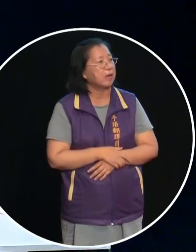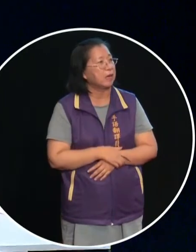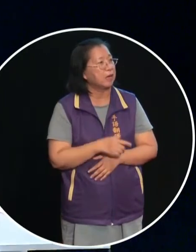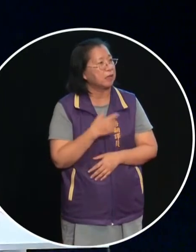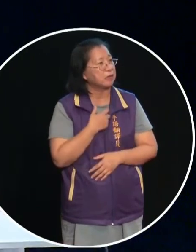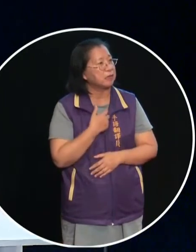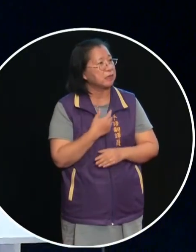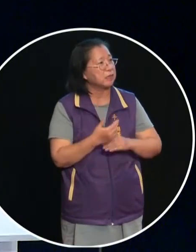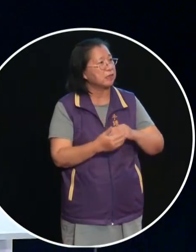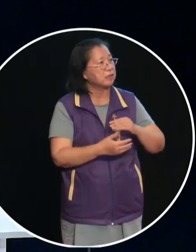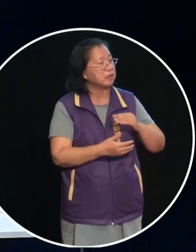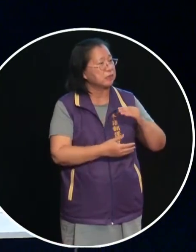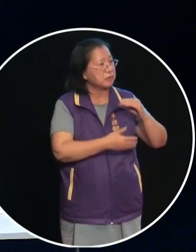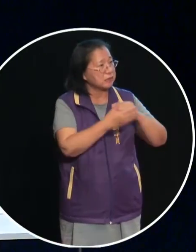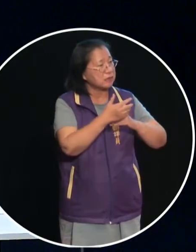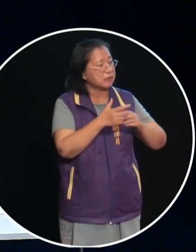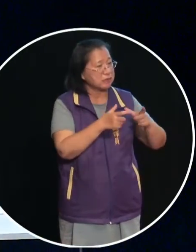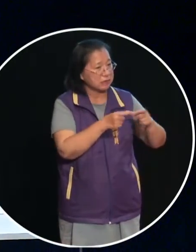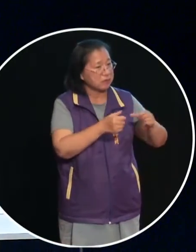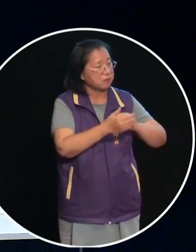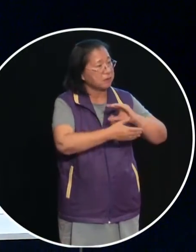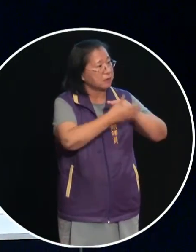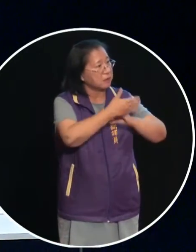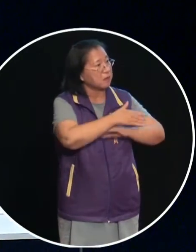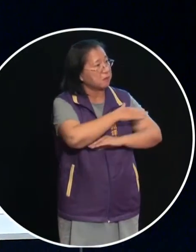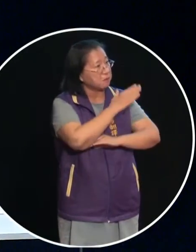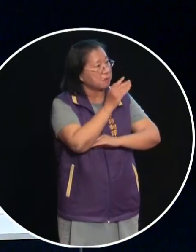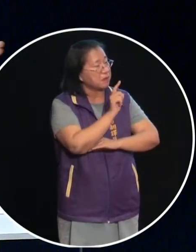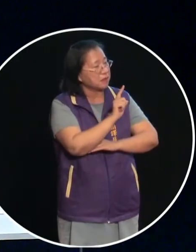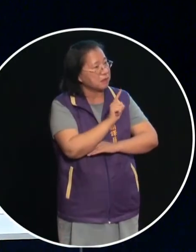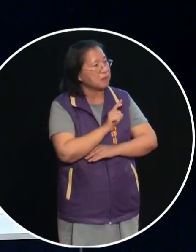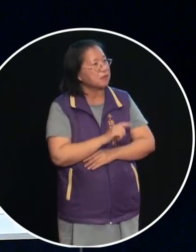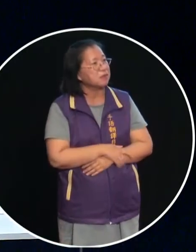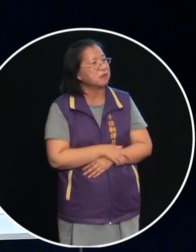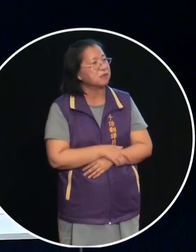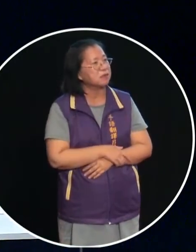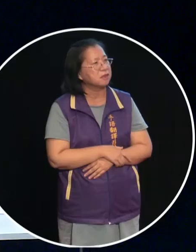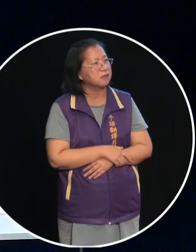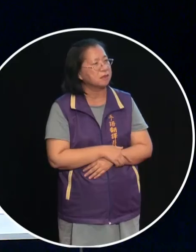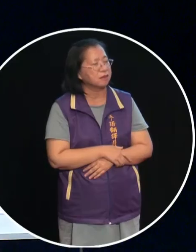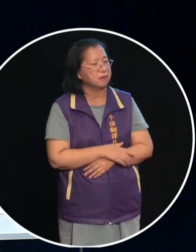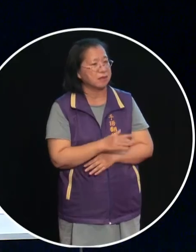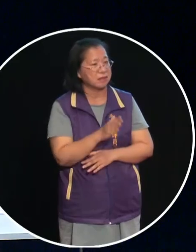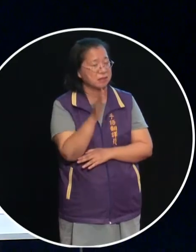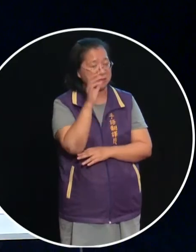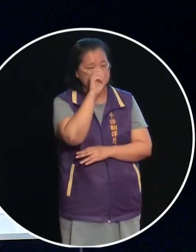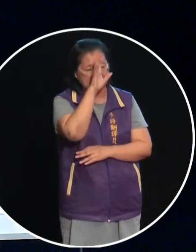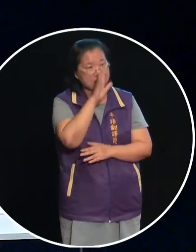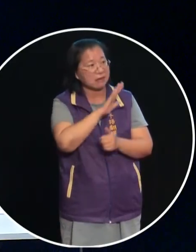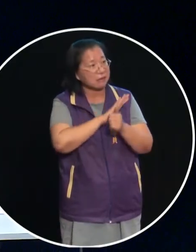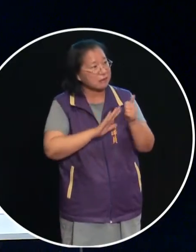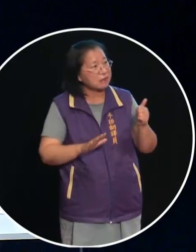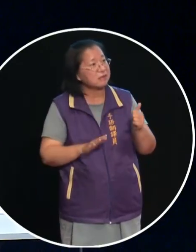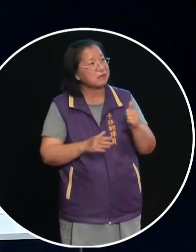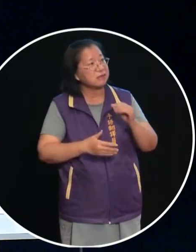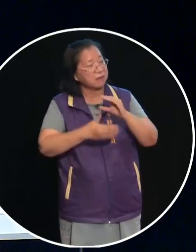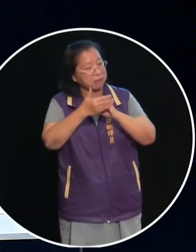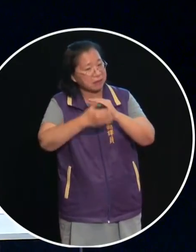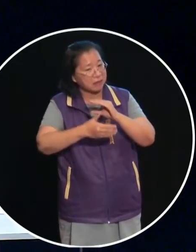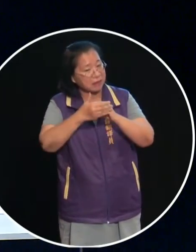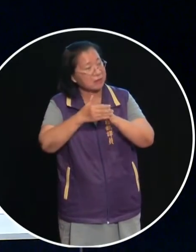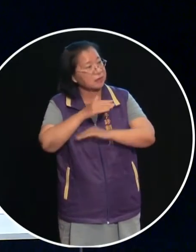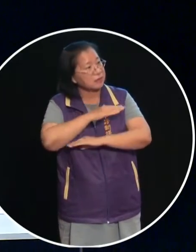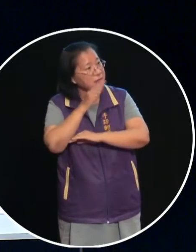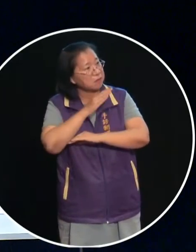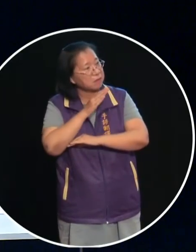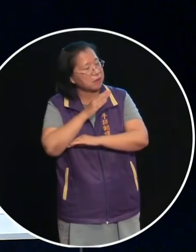日本媒体跟政治的距离是还是比较远的，政治政党也影响到媒体也